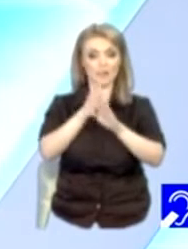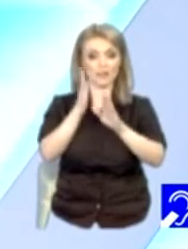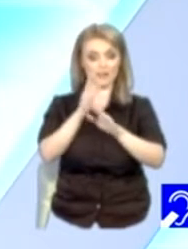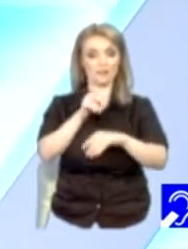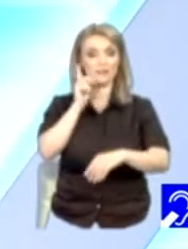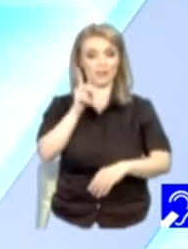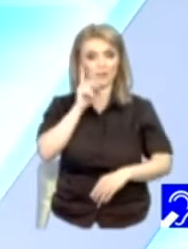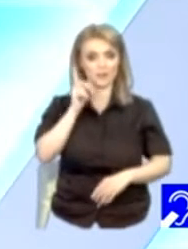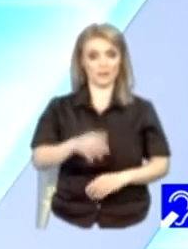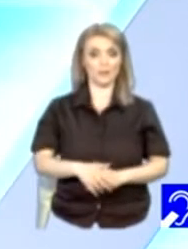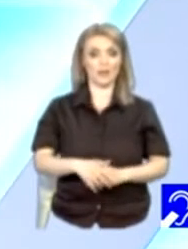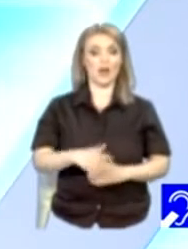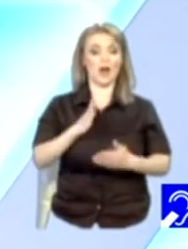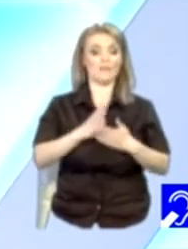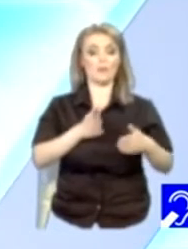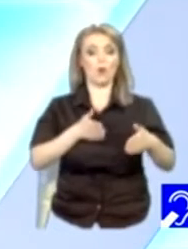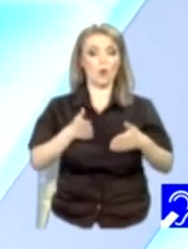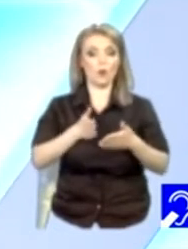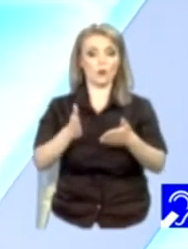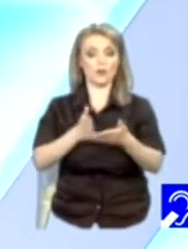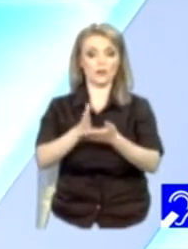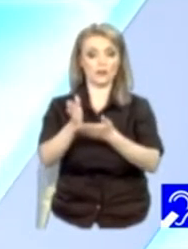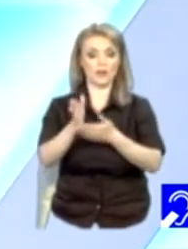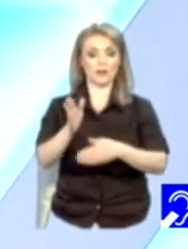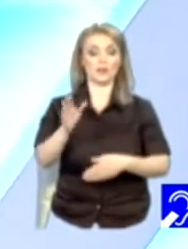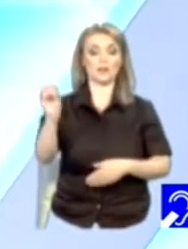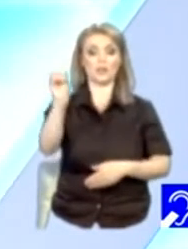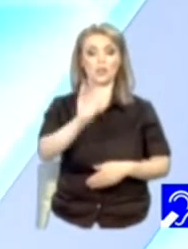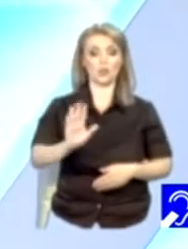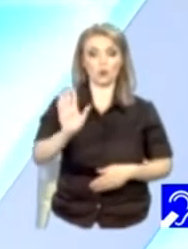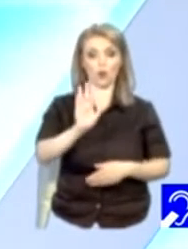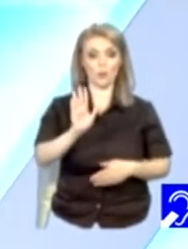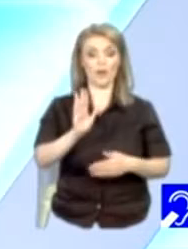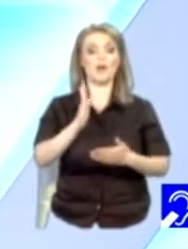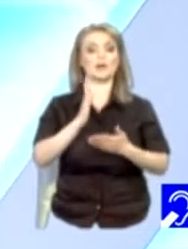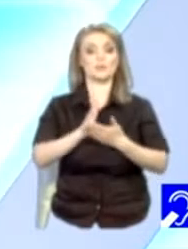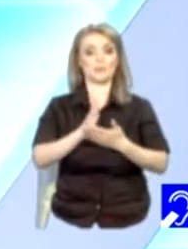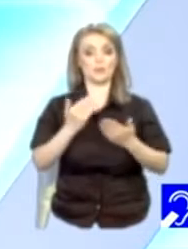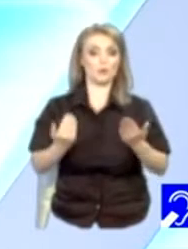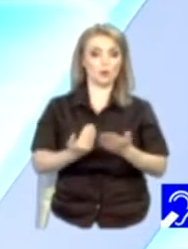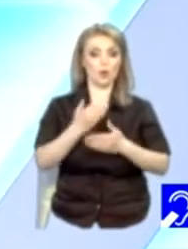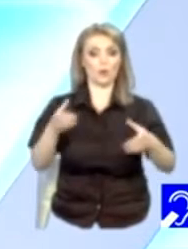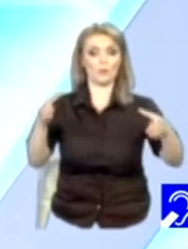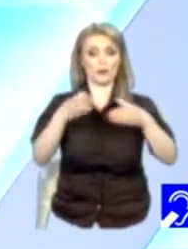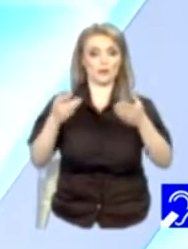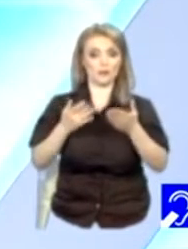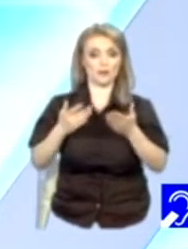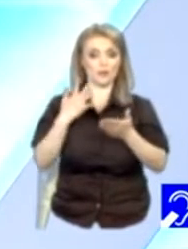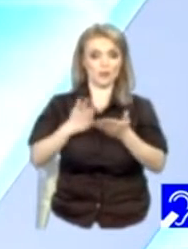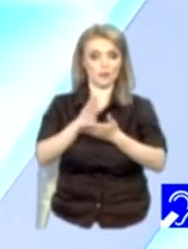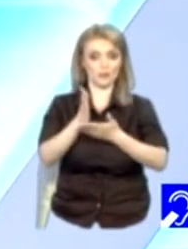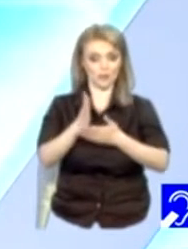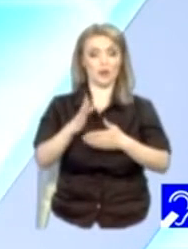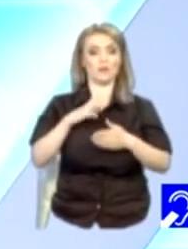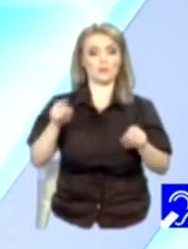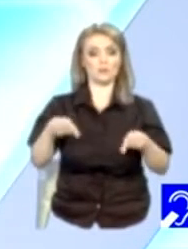orientare europeană, un partid nou, un partid reformat, fondat în 1992. Noi